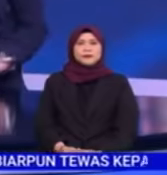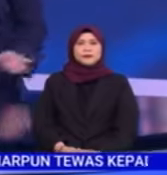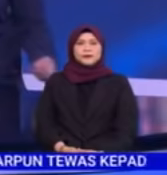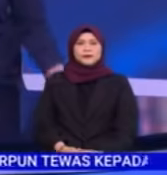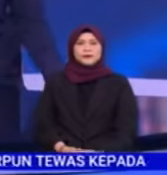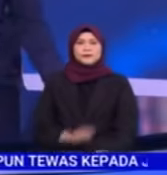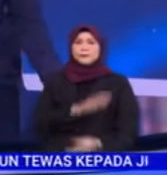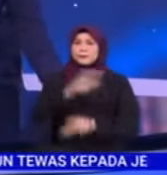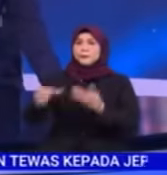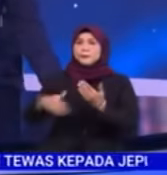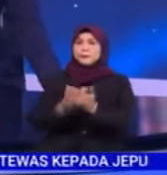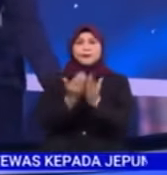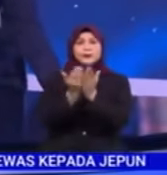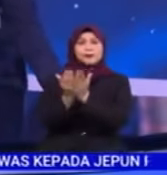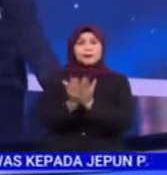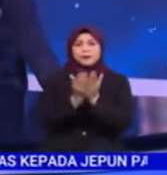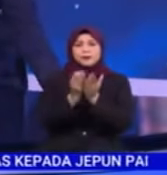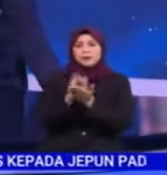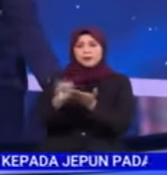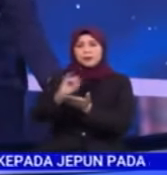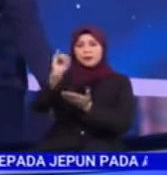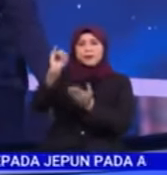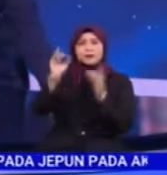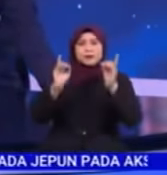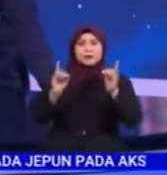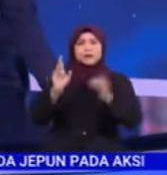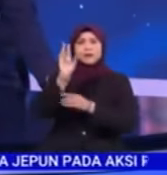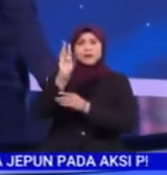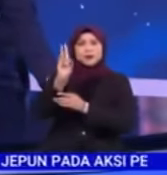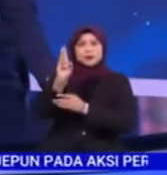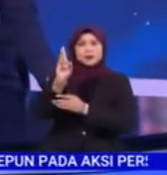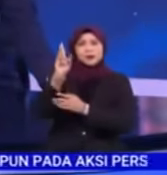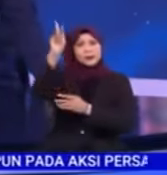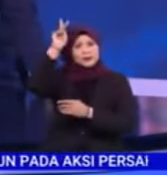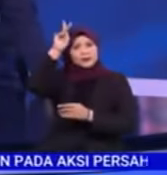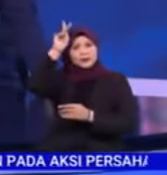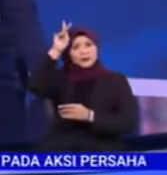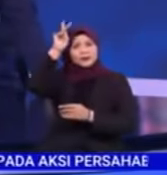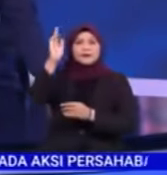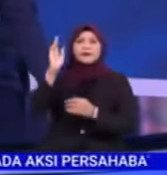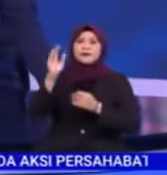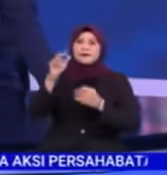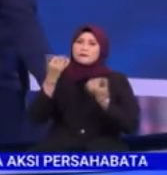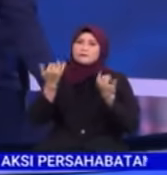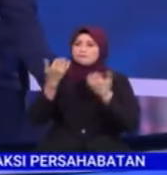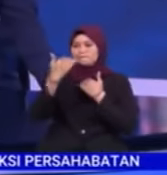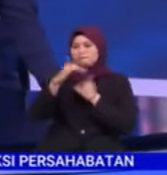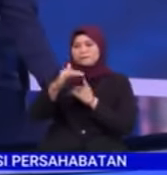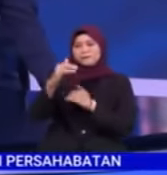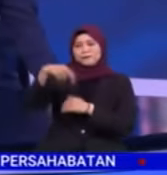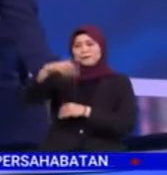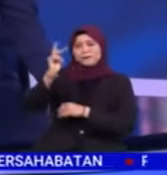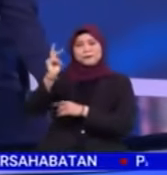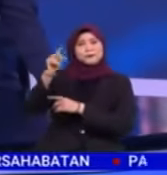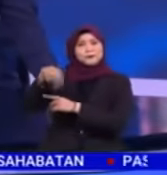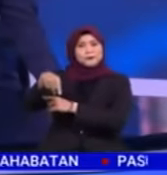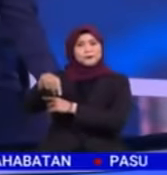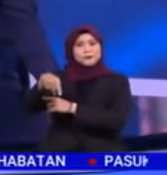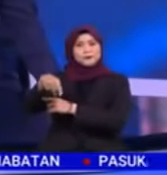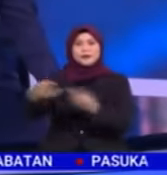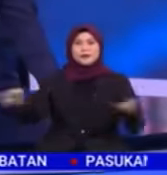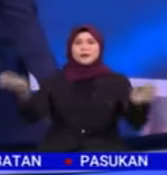semua sekolah dan institusi pendidikan di 7 jajahan diklaim Tonjong dikenakan perintah kaulon pergerakan pipi